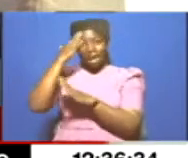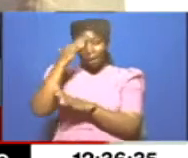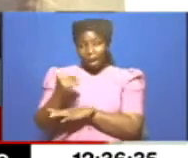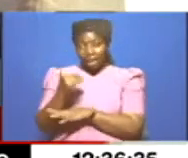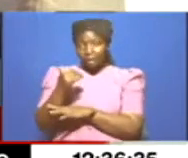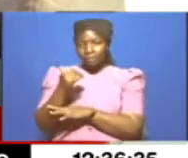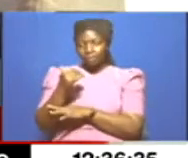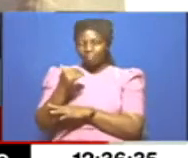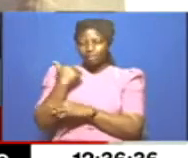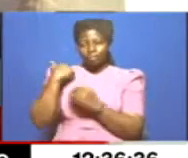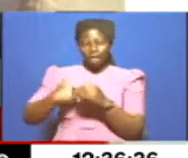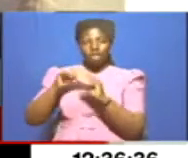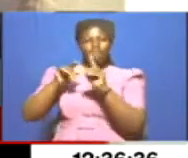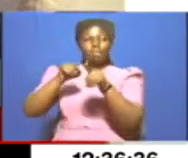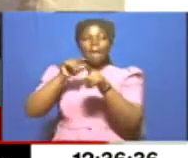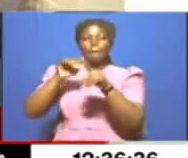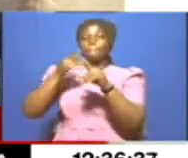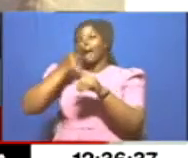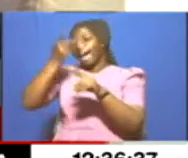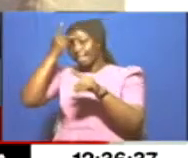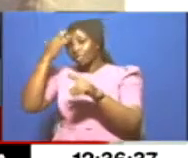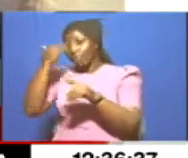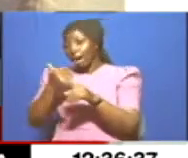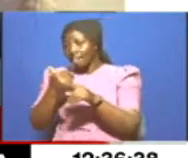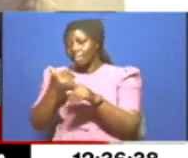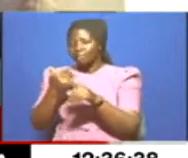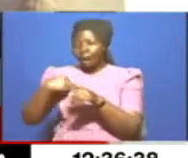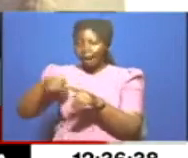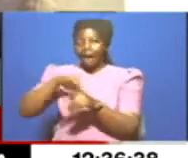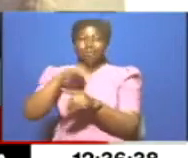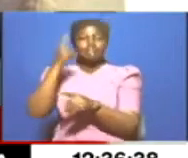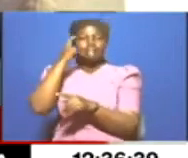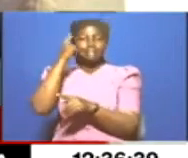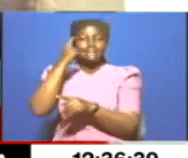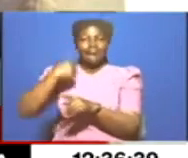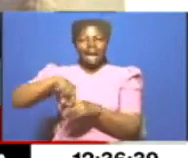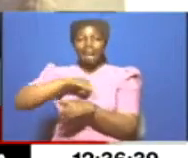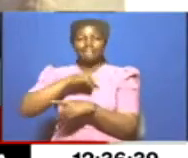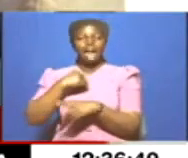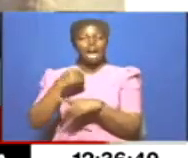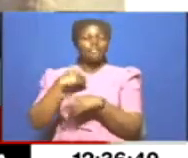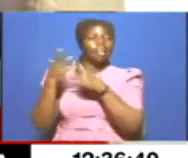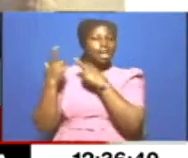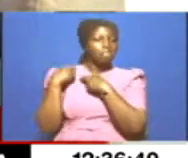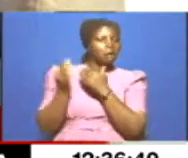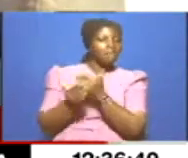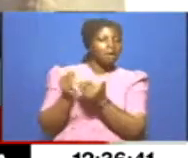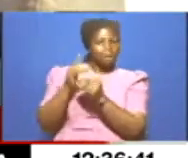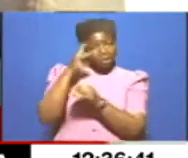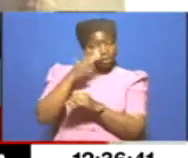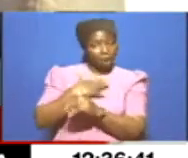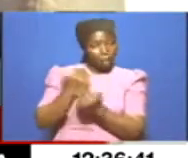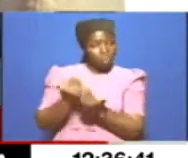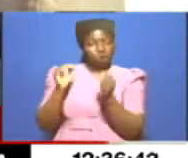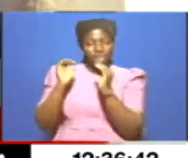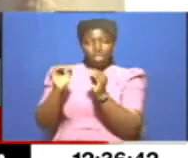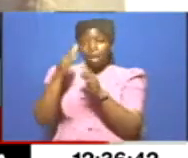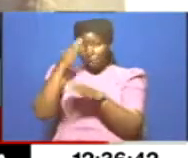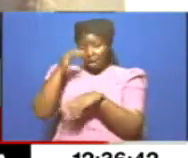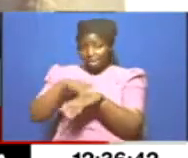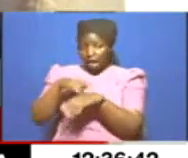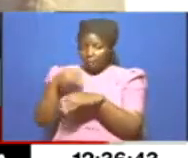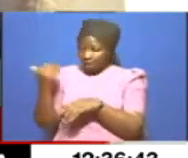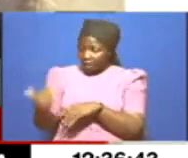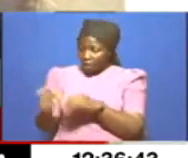kama hatuna jukumu sana wakati huu Kenyans ya kutunza watoto. Manake unapata mtoto akifika class 4 ni